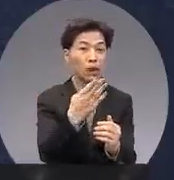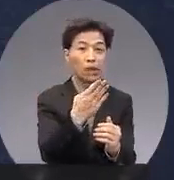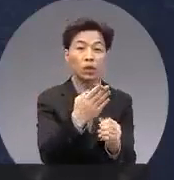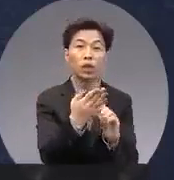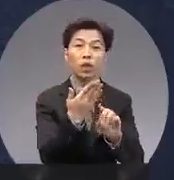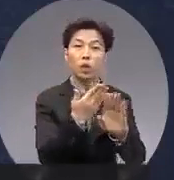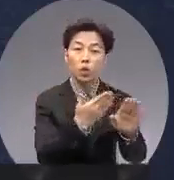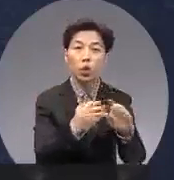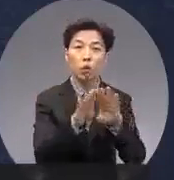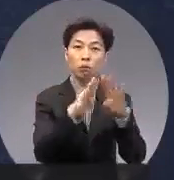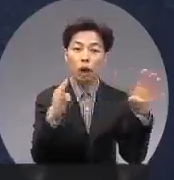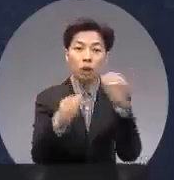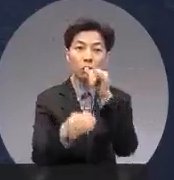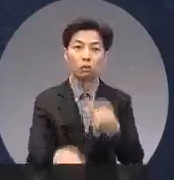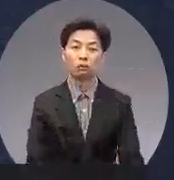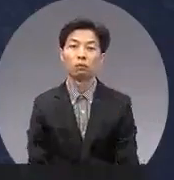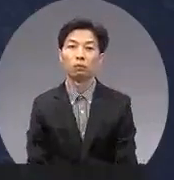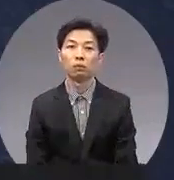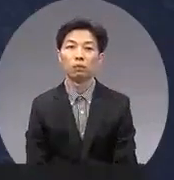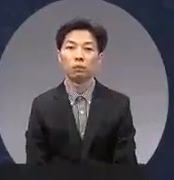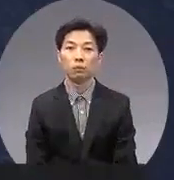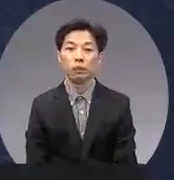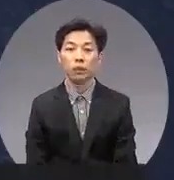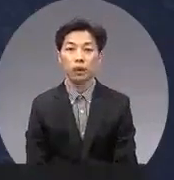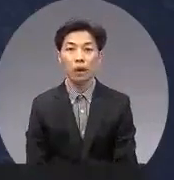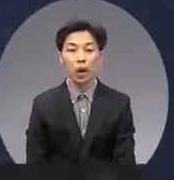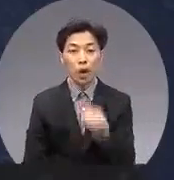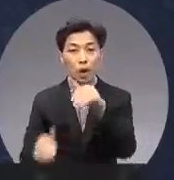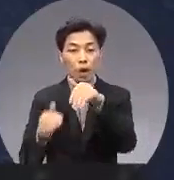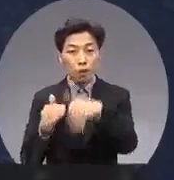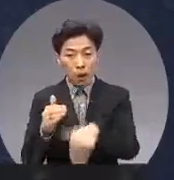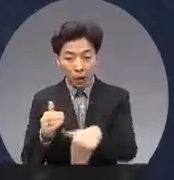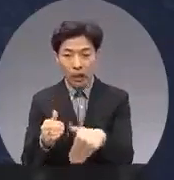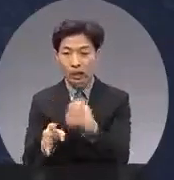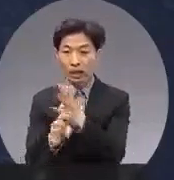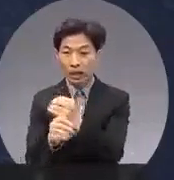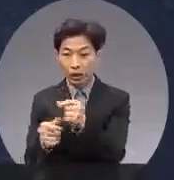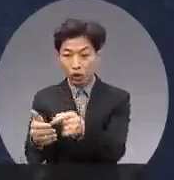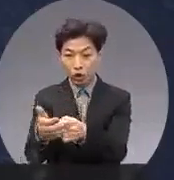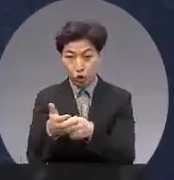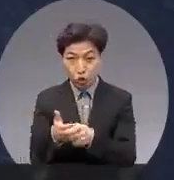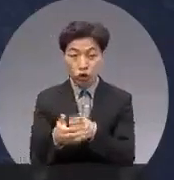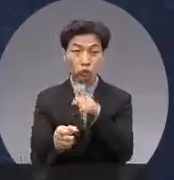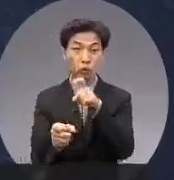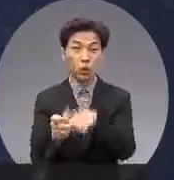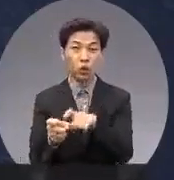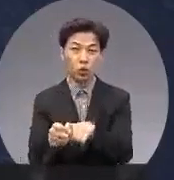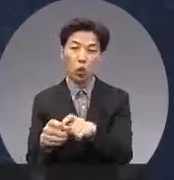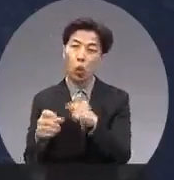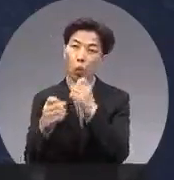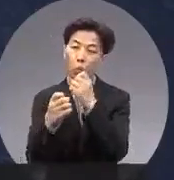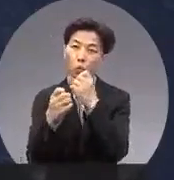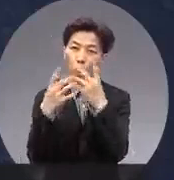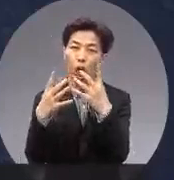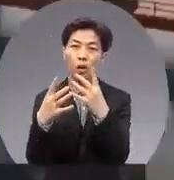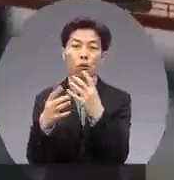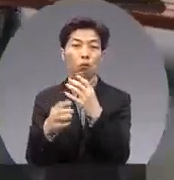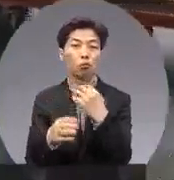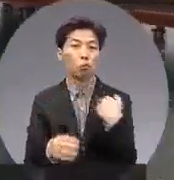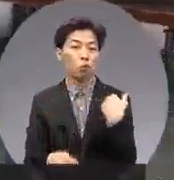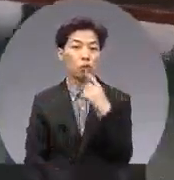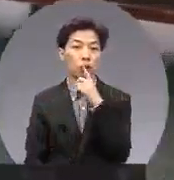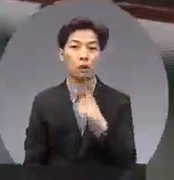예상되지만 다방면으로 공기단축 방안을 검토하고 있어 정확한 시점을 특정 하긴 어렵다 고 밝혔습니다